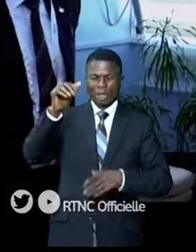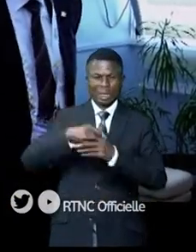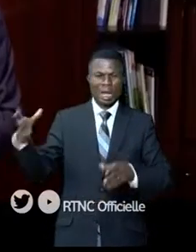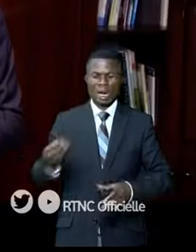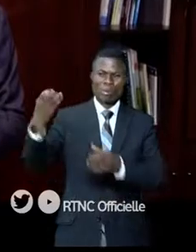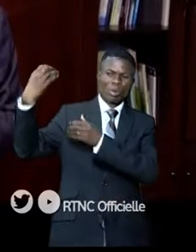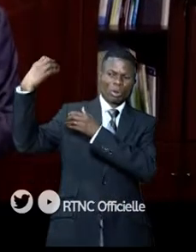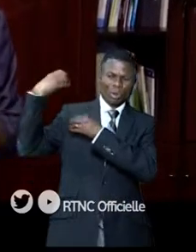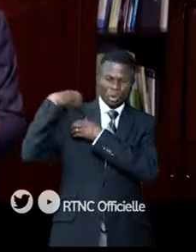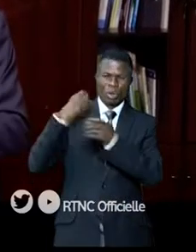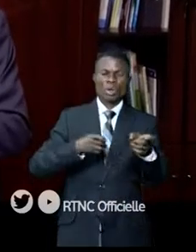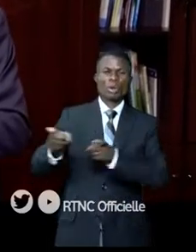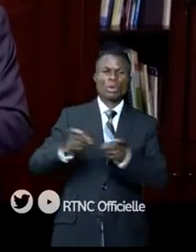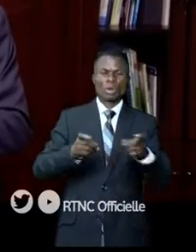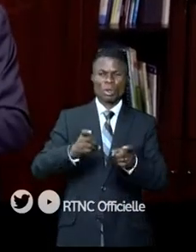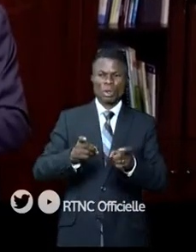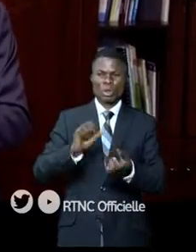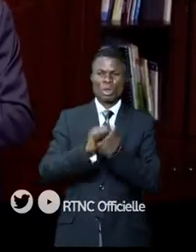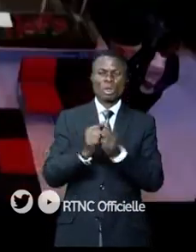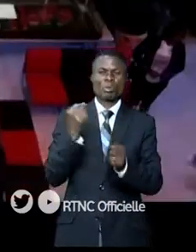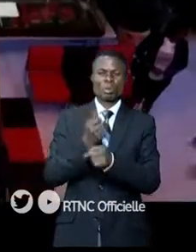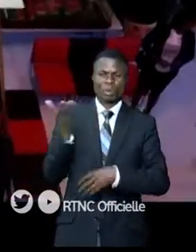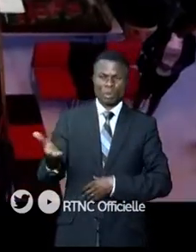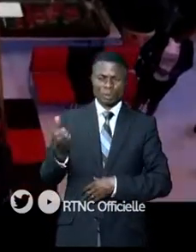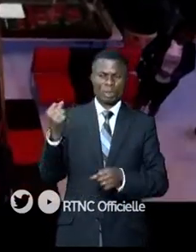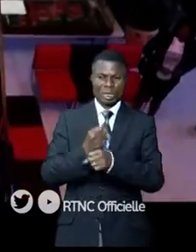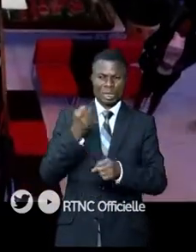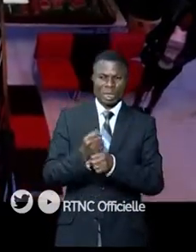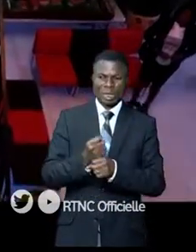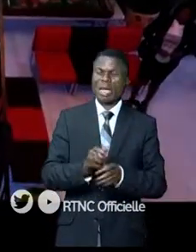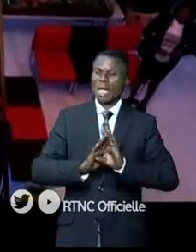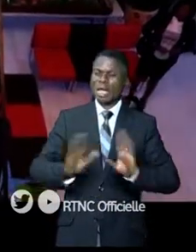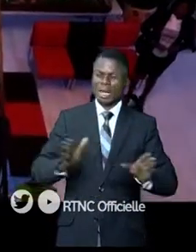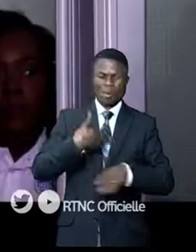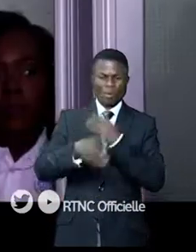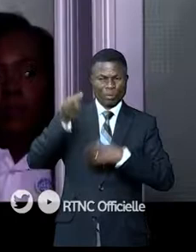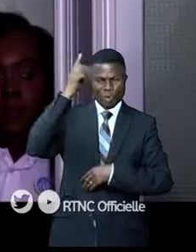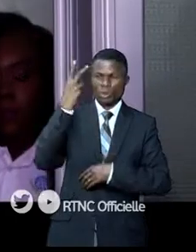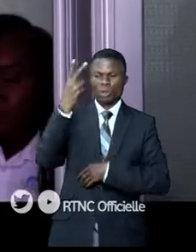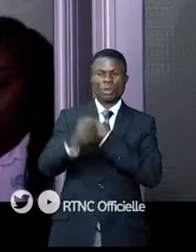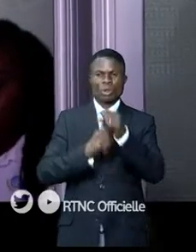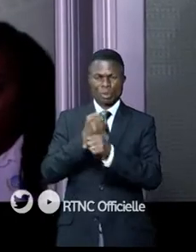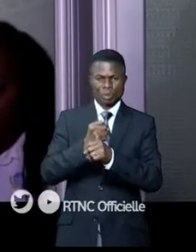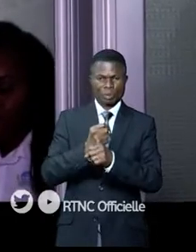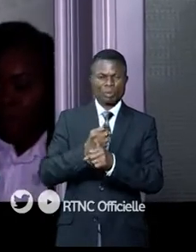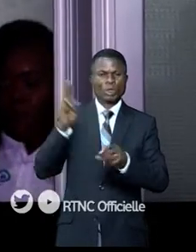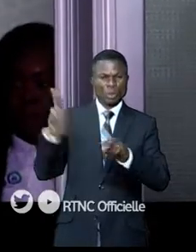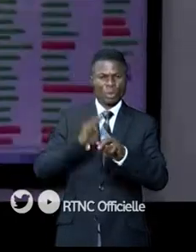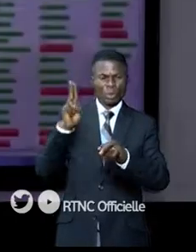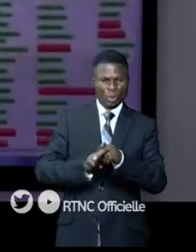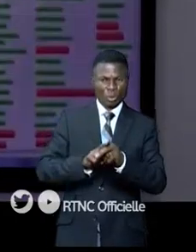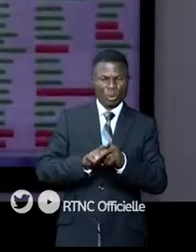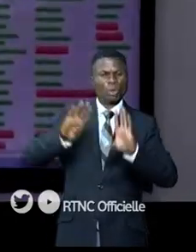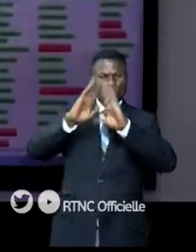en charge et la gestion des risques professionnels. C'est un travail des titans qui a été abattu en 2 ans. La mise en application